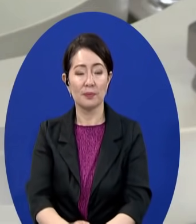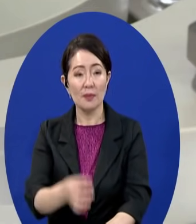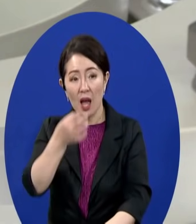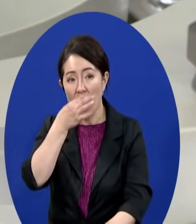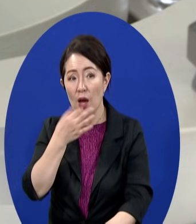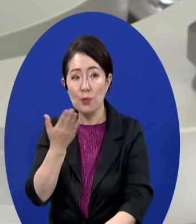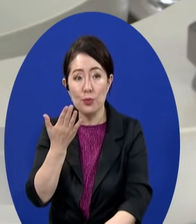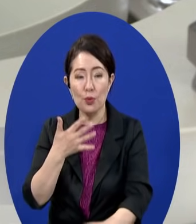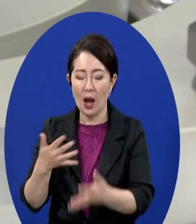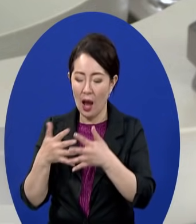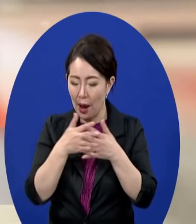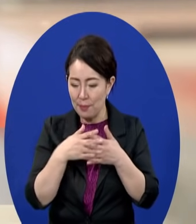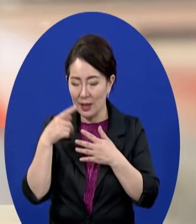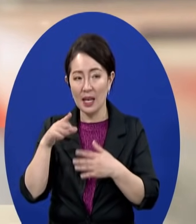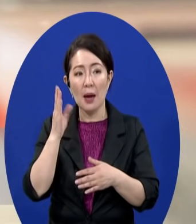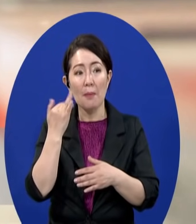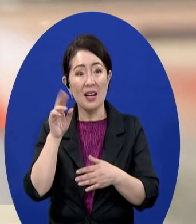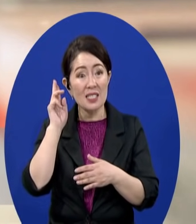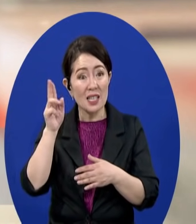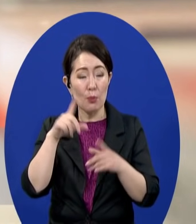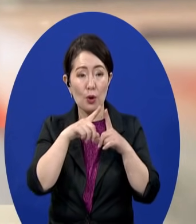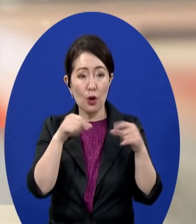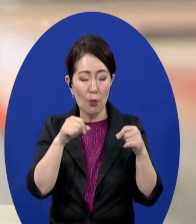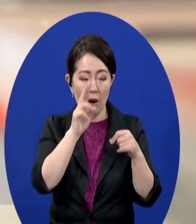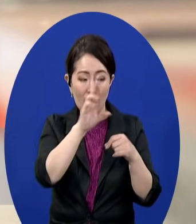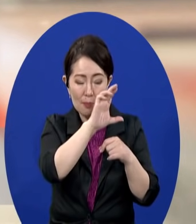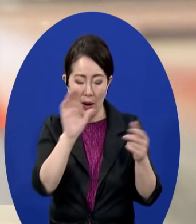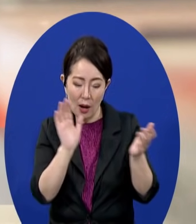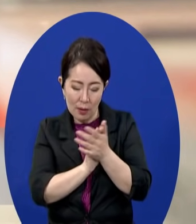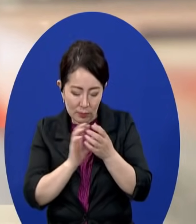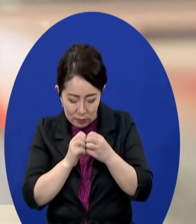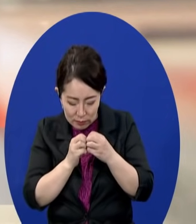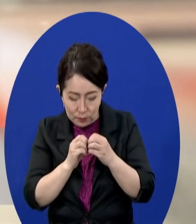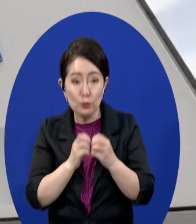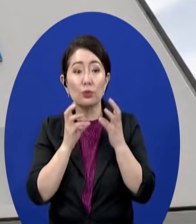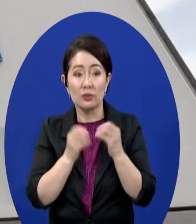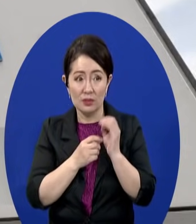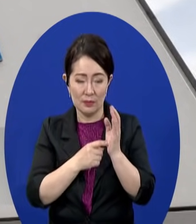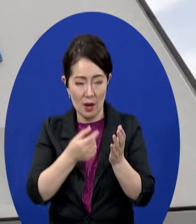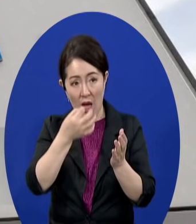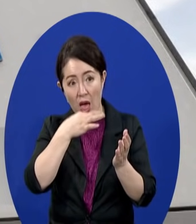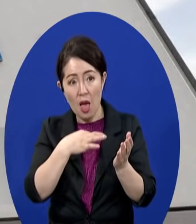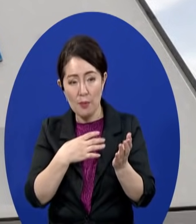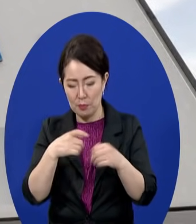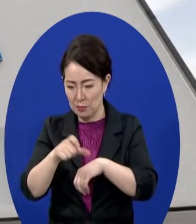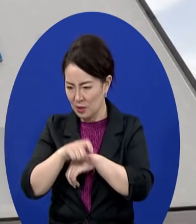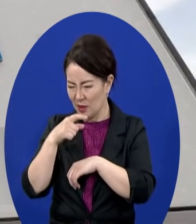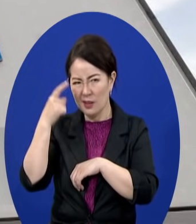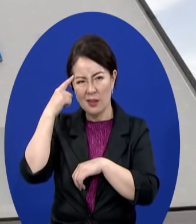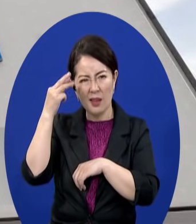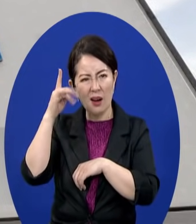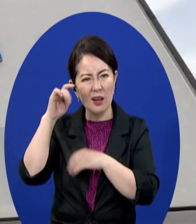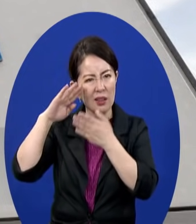Энэхүү эмийг Америкийн Biogen компани, Японы Eisai компанитай хамтран бүтээсэн байна. Тус эмийг эрдэмтдийн үздэгээр тархины